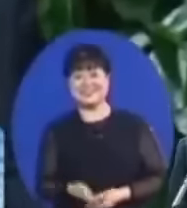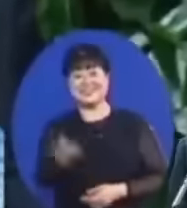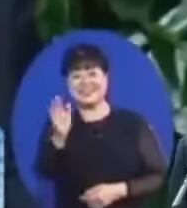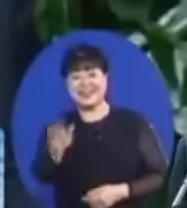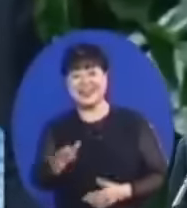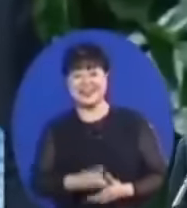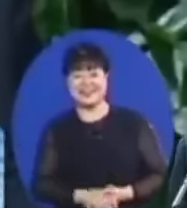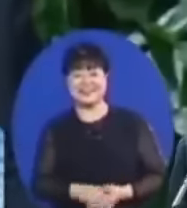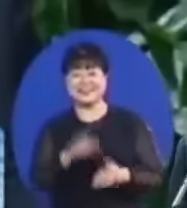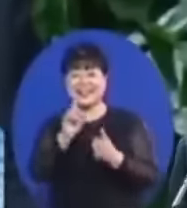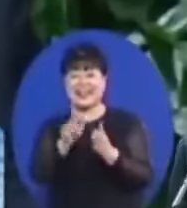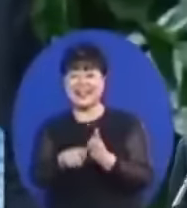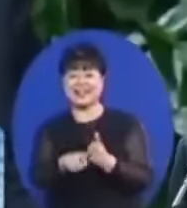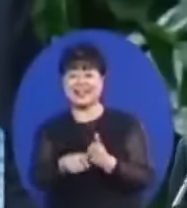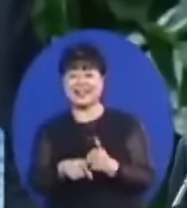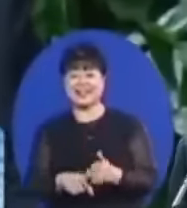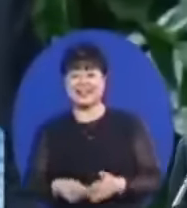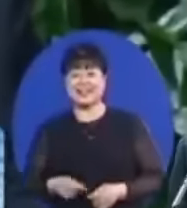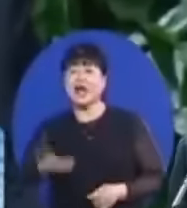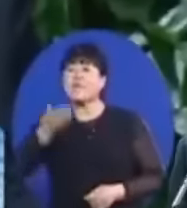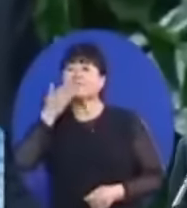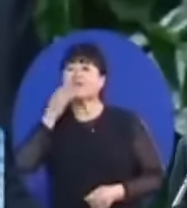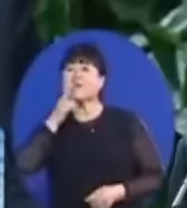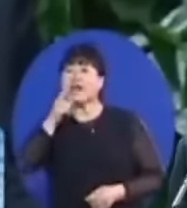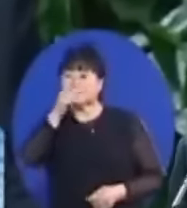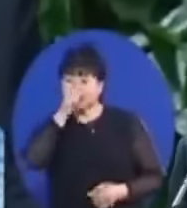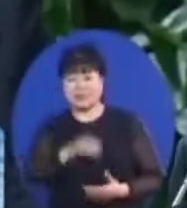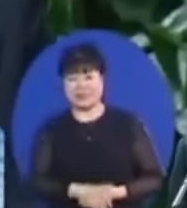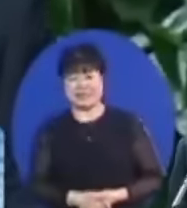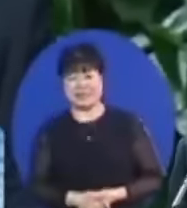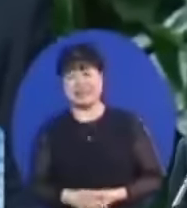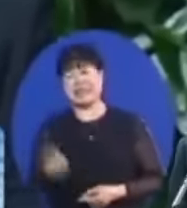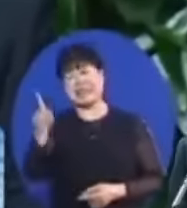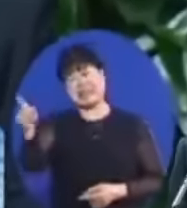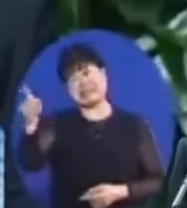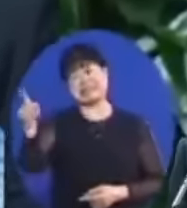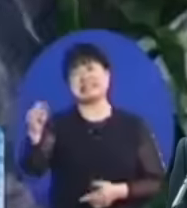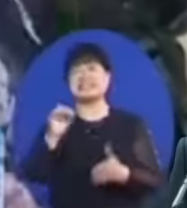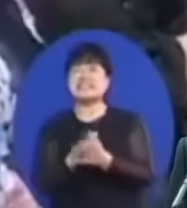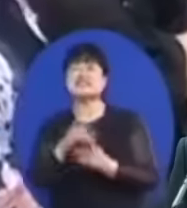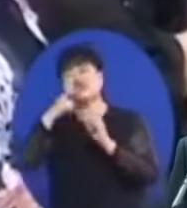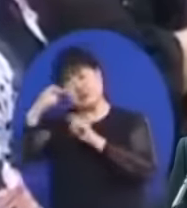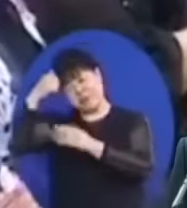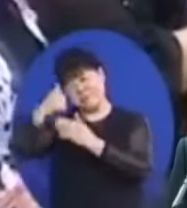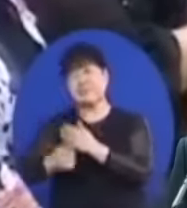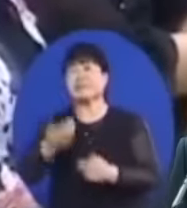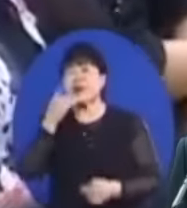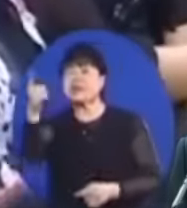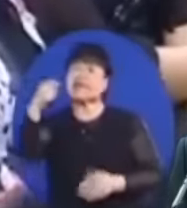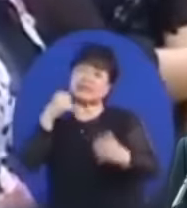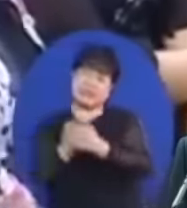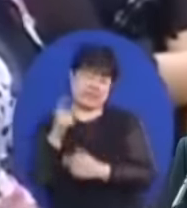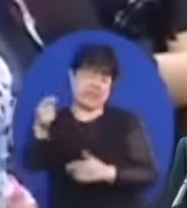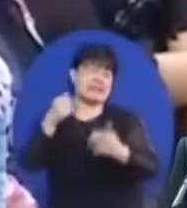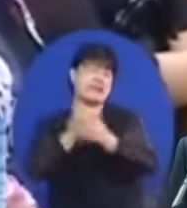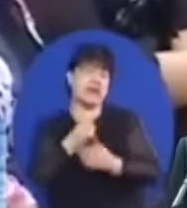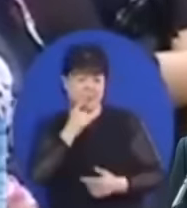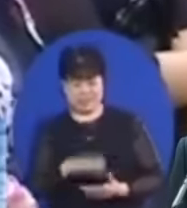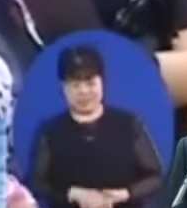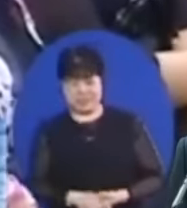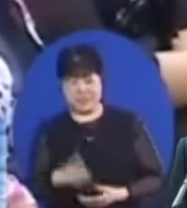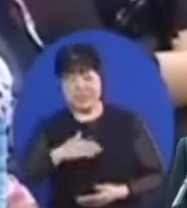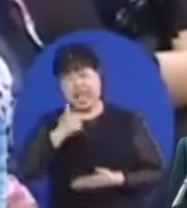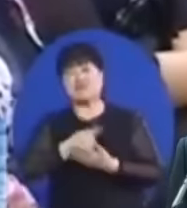그런데 내가 그때 내가 따먹었습니다 그랬으면 좋았을 것인데 얘가 따먹자고 해서 따먹었습니다. 이마무라가 따먹자고 했어요.